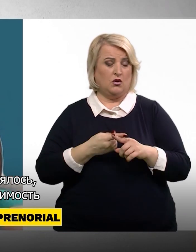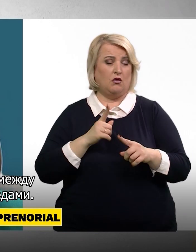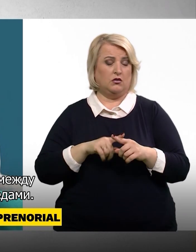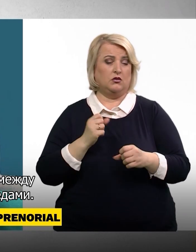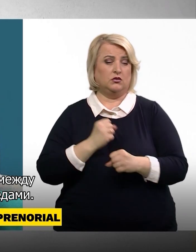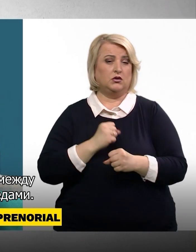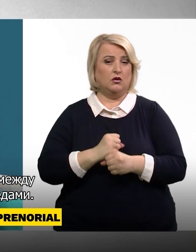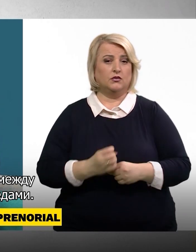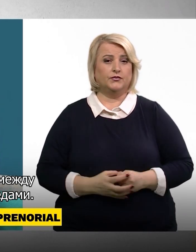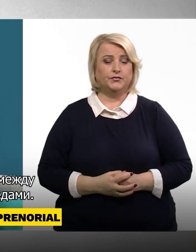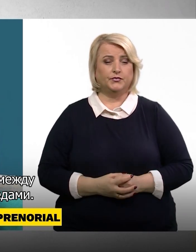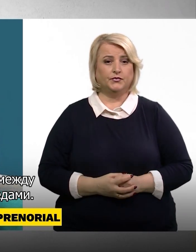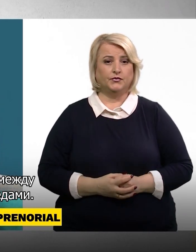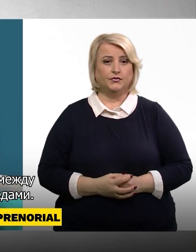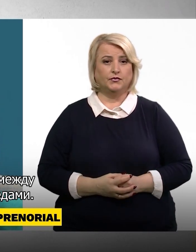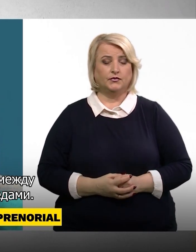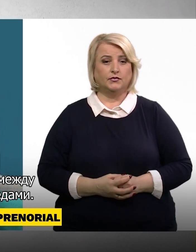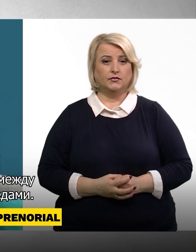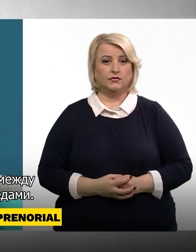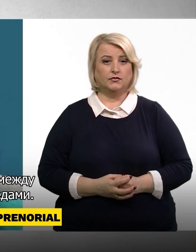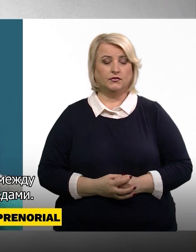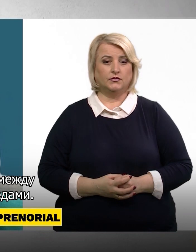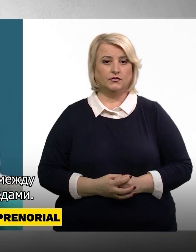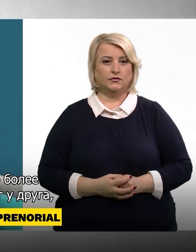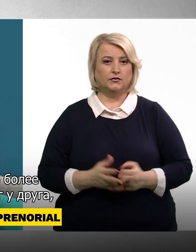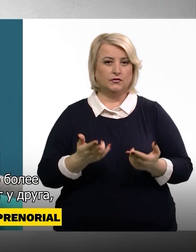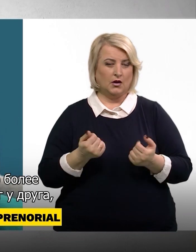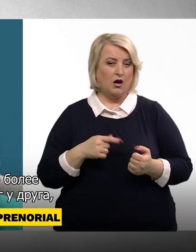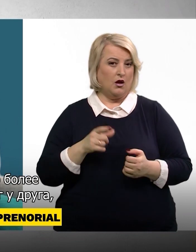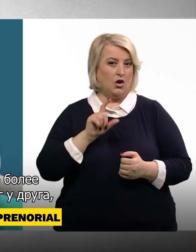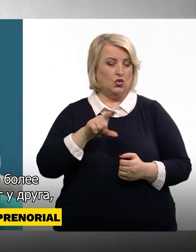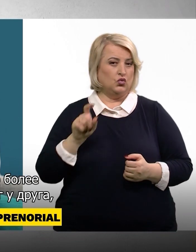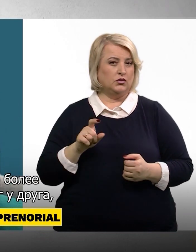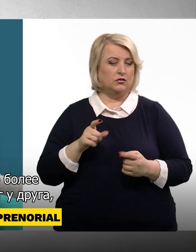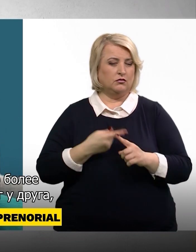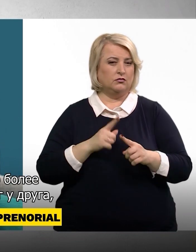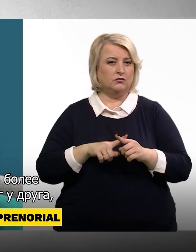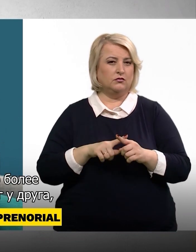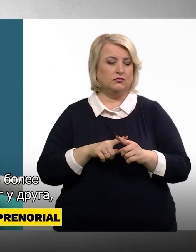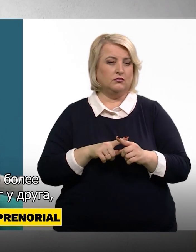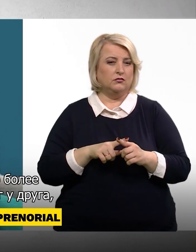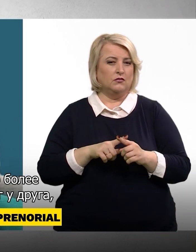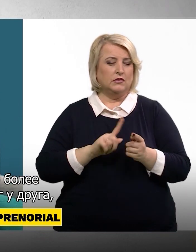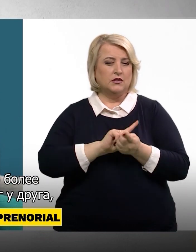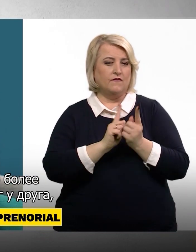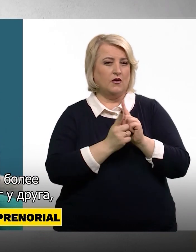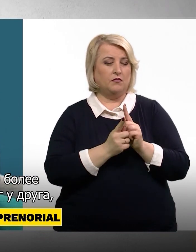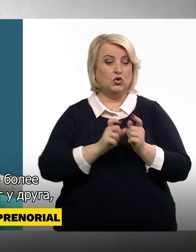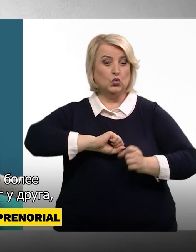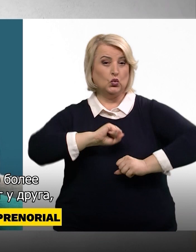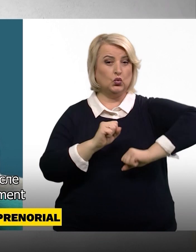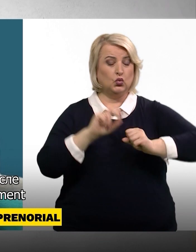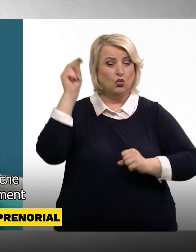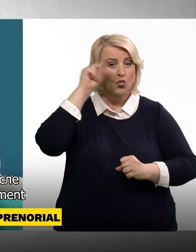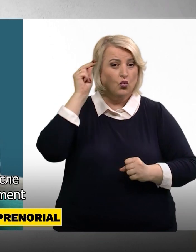crea această sinergie între mediul academic și mediul de afaceri. Da, și societatea devine super capilarizată, învățăm unii de la